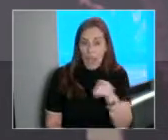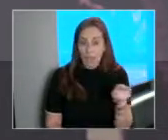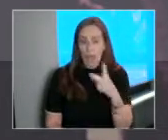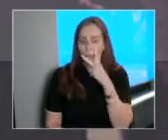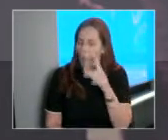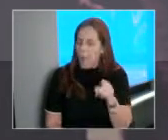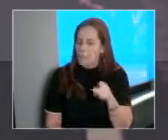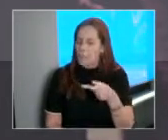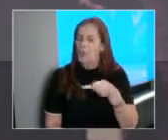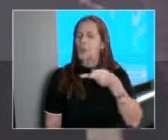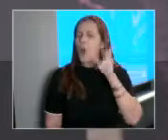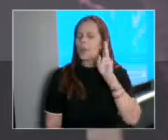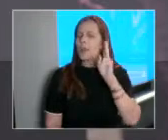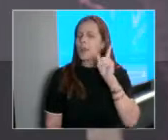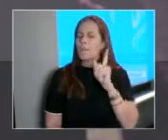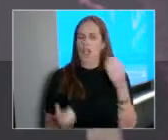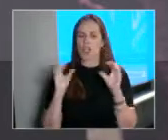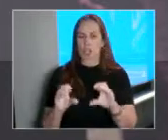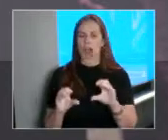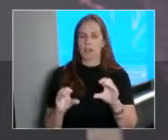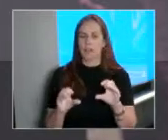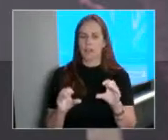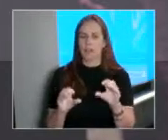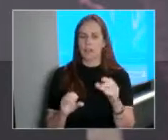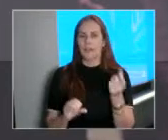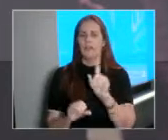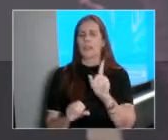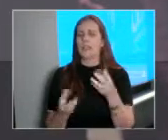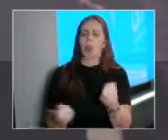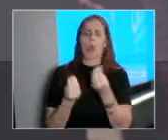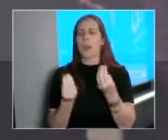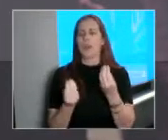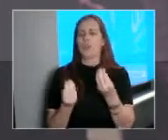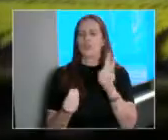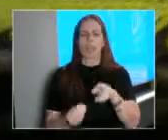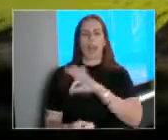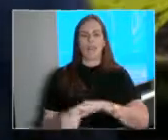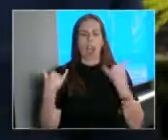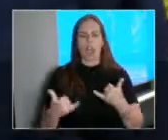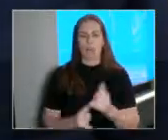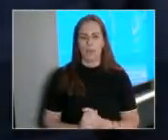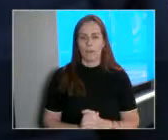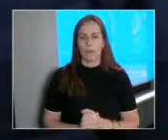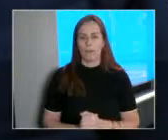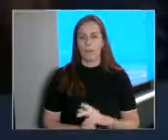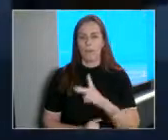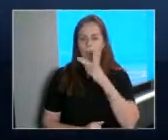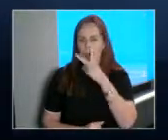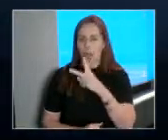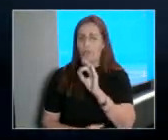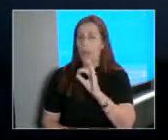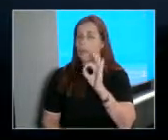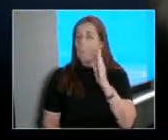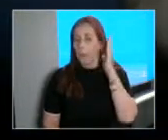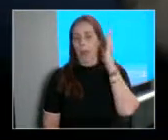אומרת, הוא ראה בזה הרבה יותר השקעה, מאשר איזושהי רווחה מיידית לעזור להם. זאת אומרת, ההסתכלות שלו הייתה